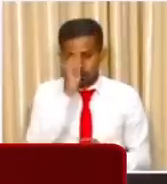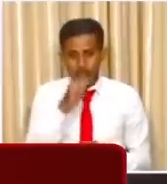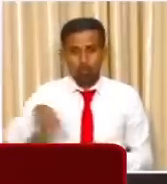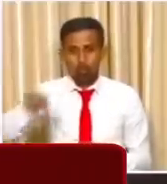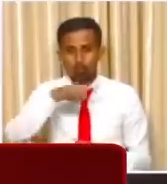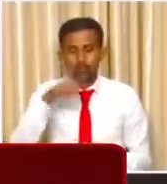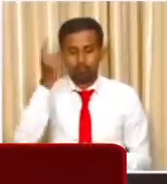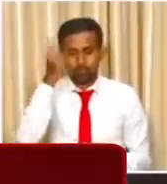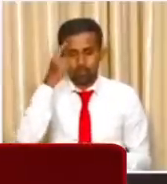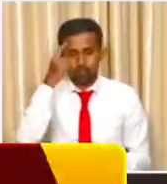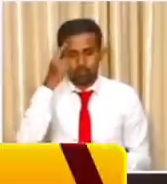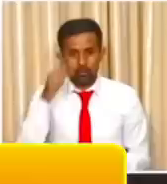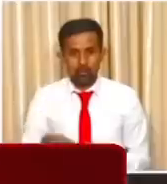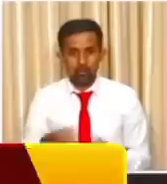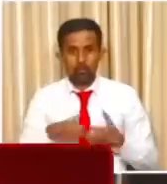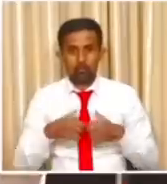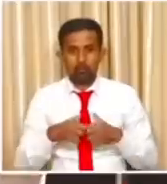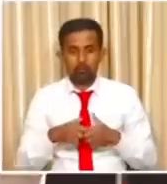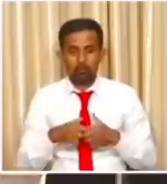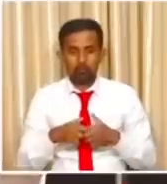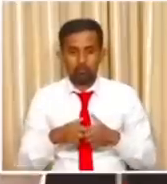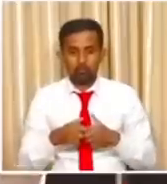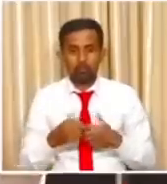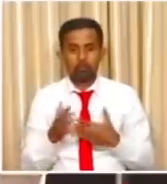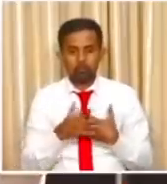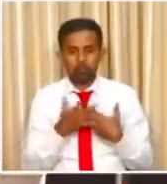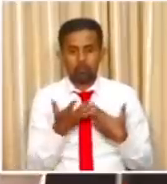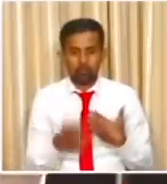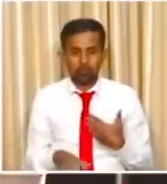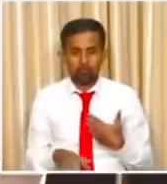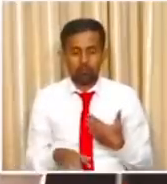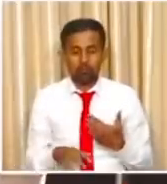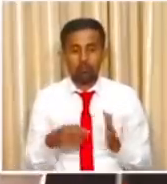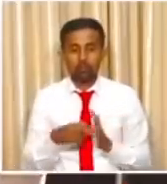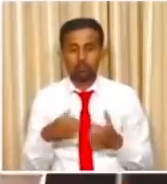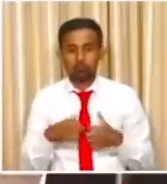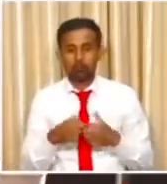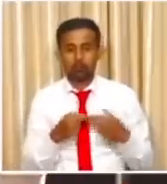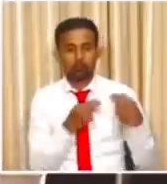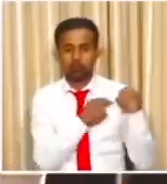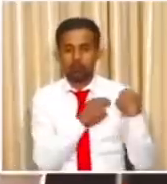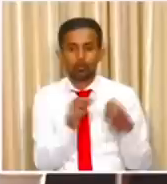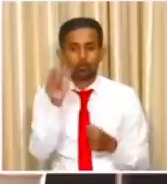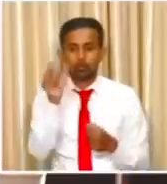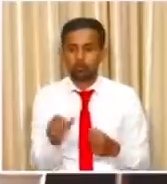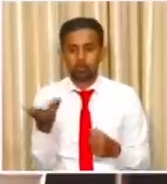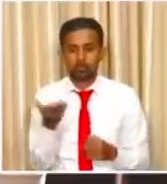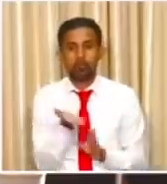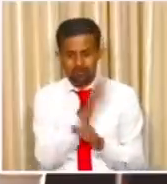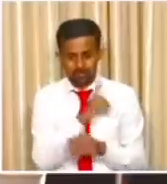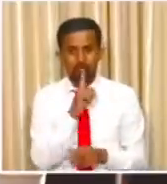දන්නවා අද මේ අර්බුදයේ ගොදුරු බවට පත් වෙලා තිබෙන්නේ මේ අර්බුදයට වග කීතු අය නෙවෙයි. මා කලින් කිව්